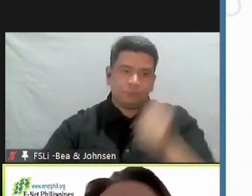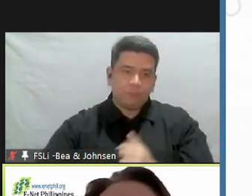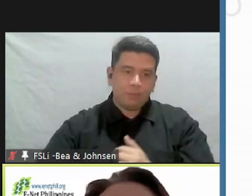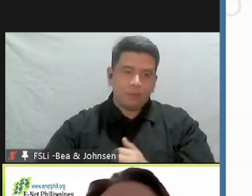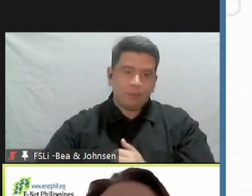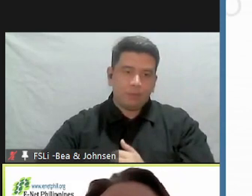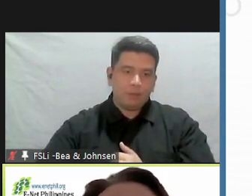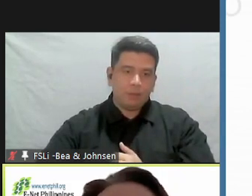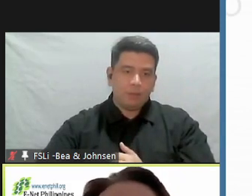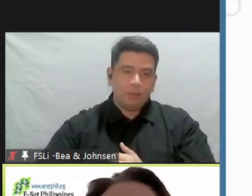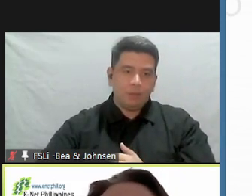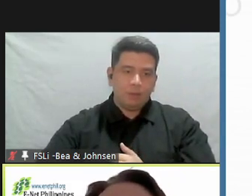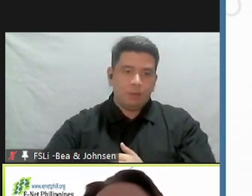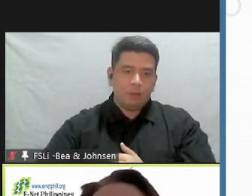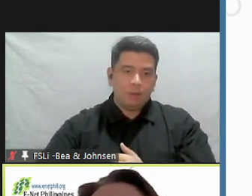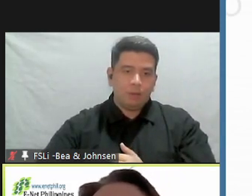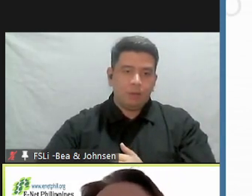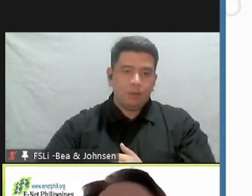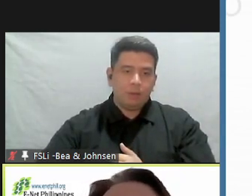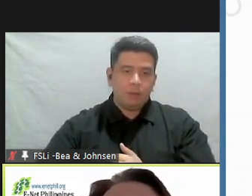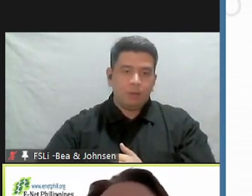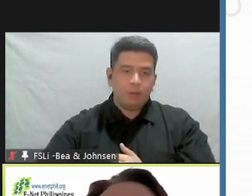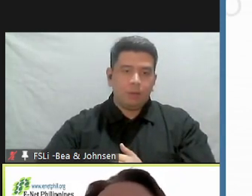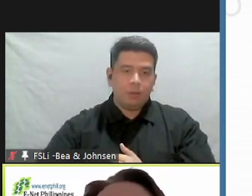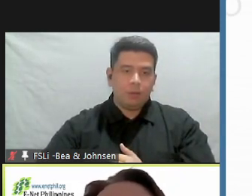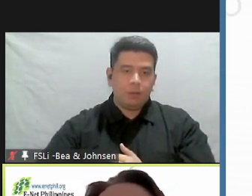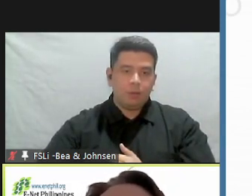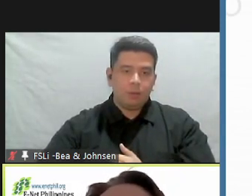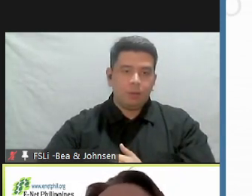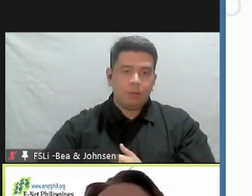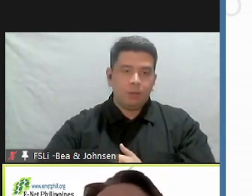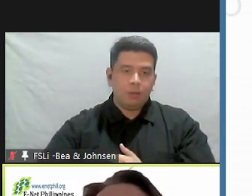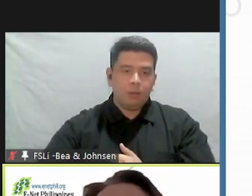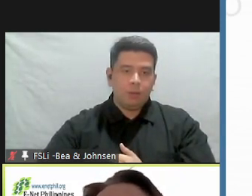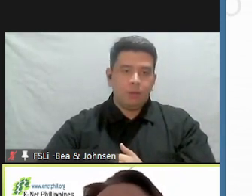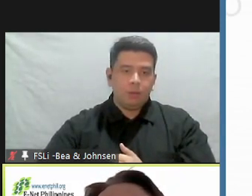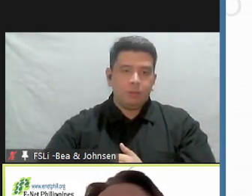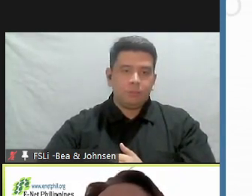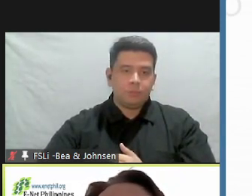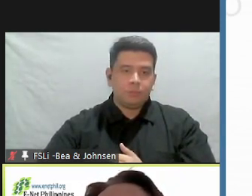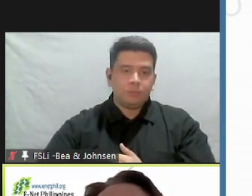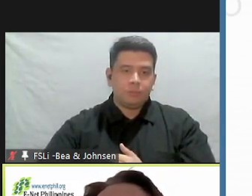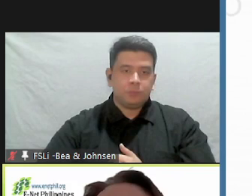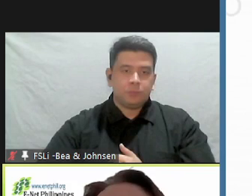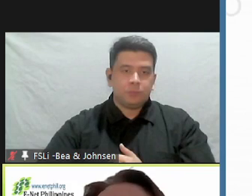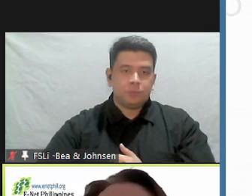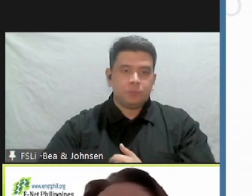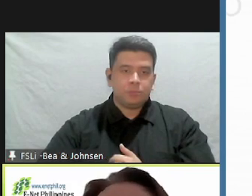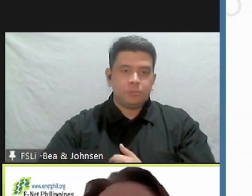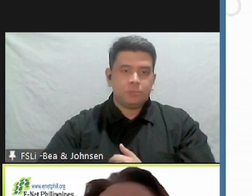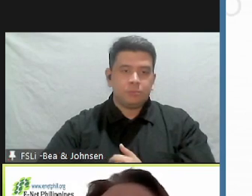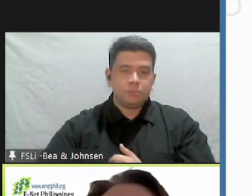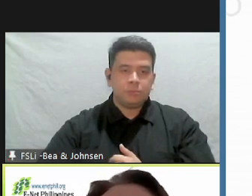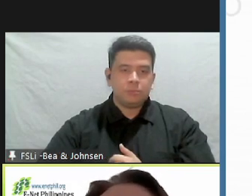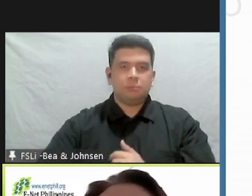Siya ngayon ay isang profesor, no? Siya ay isang faculty member sa Kolehiyo ng Edukasyon sa